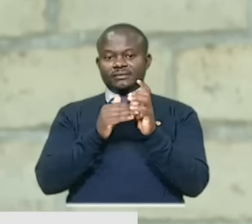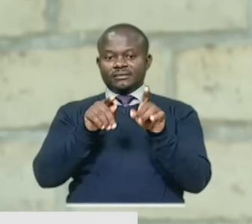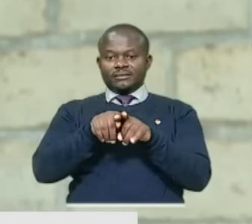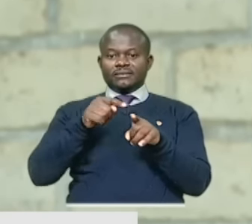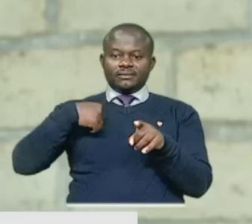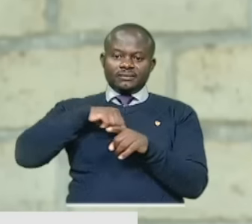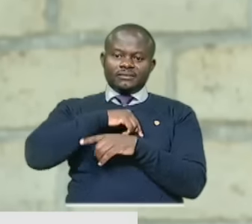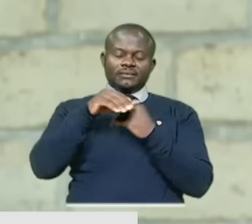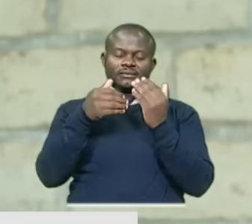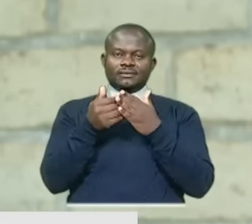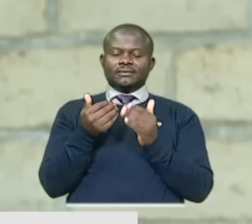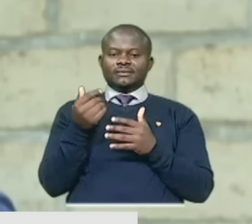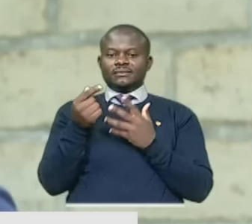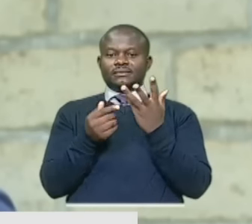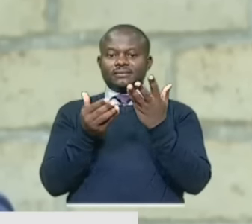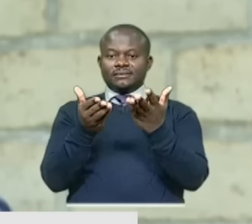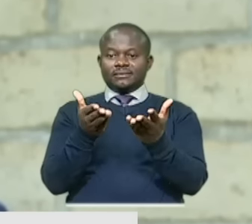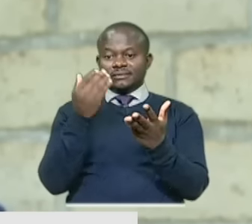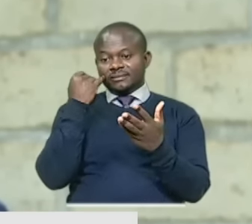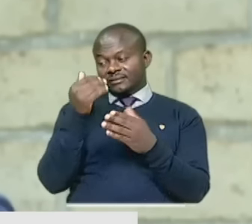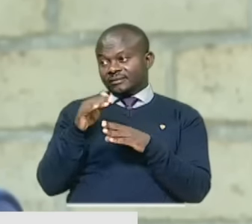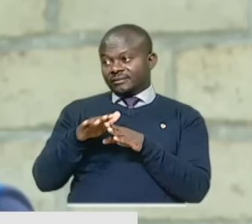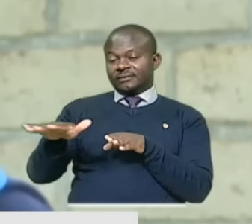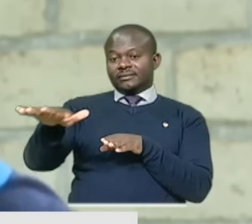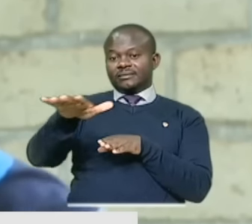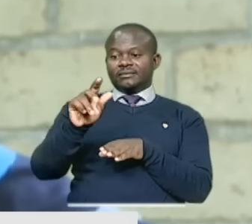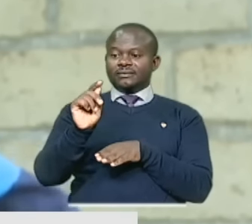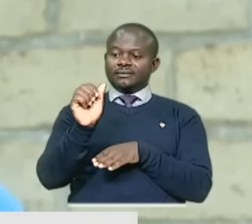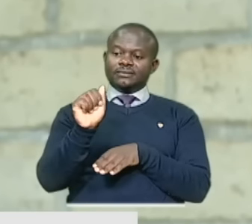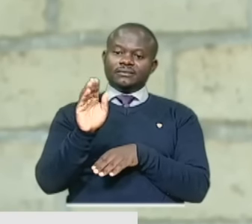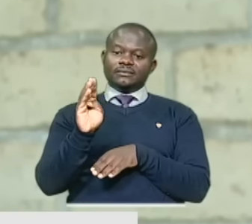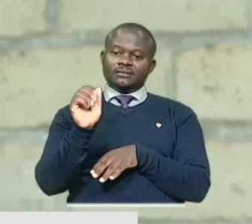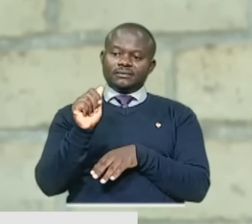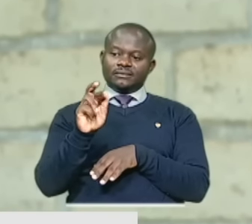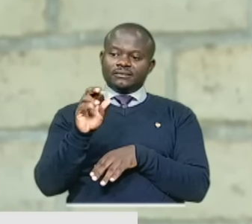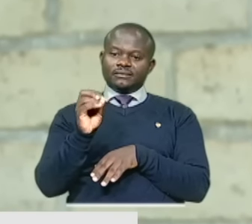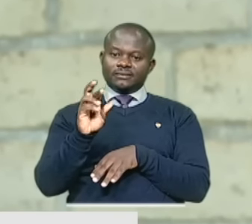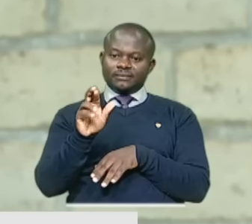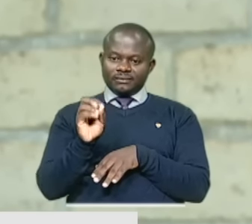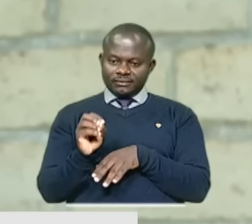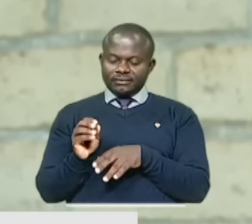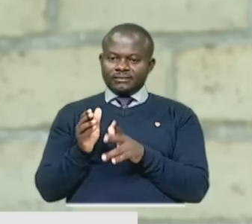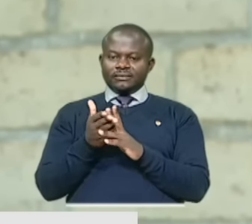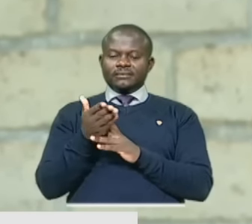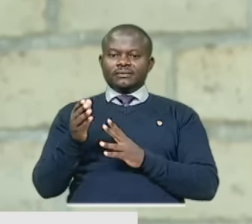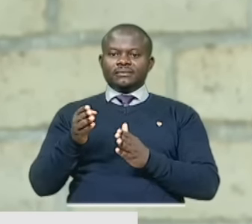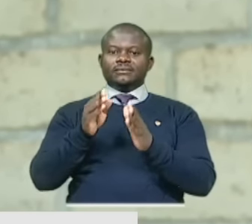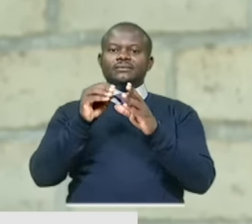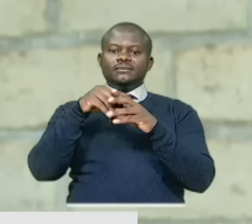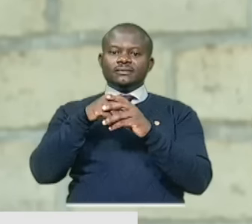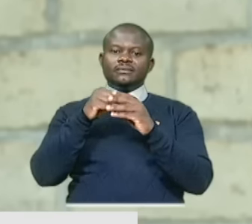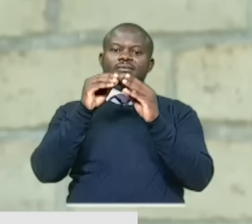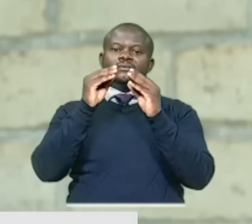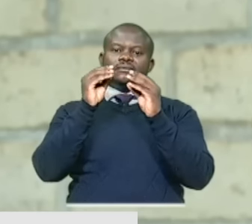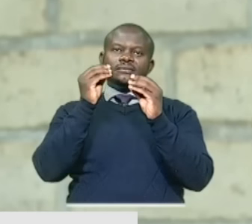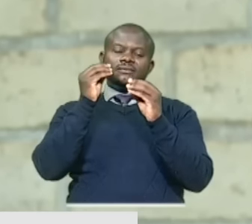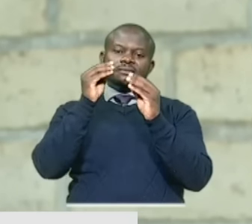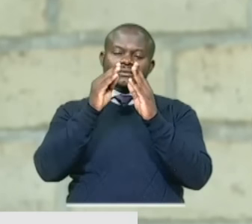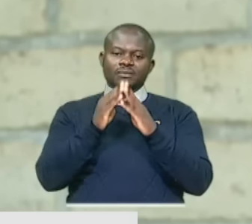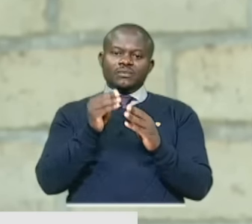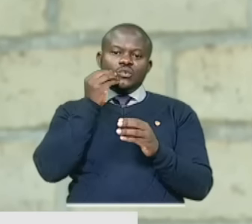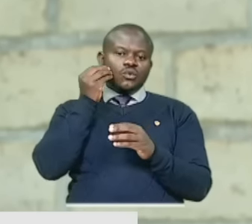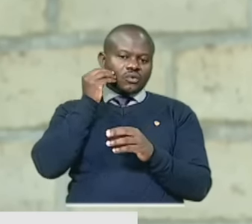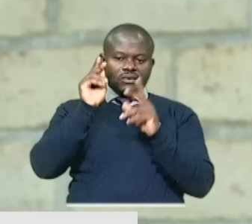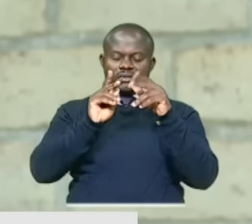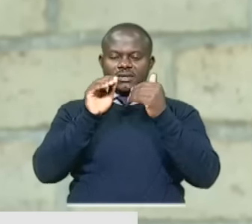bikahagera ugasanga niba hano hirya muri Kabarore barakora umuhanda wa kaburimbo ukata hagati mu ngo z'abaturage nibigaragaza ko